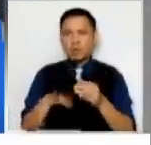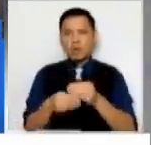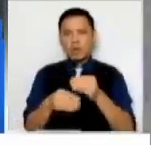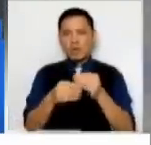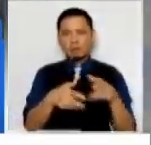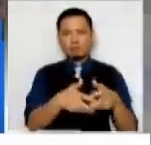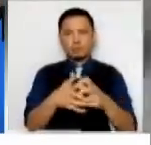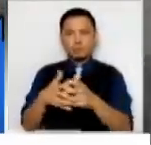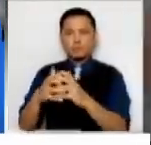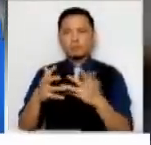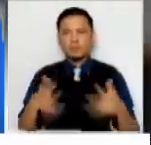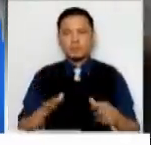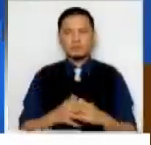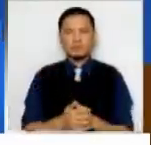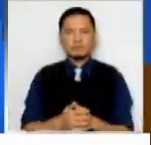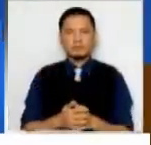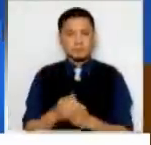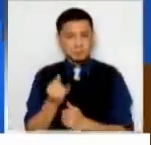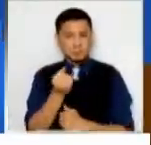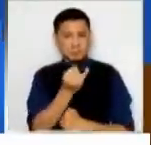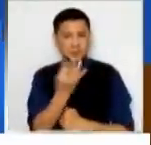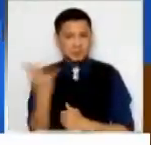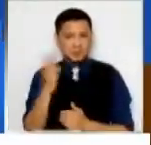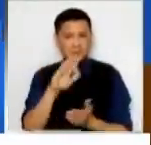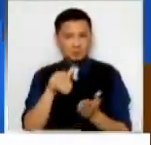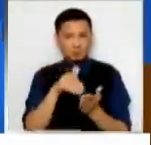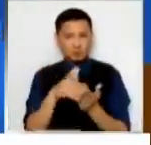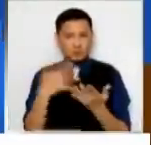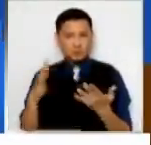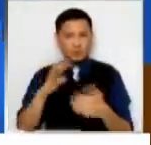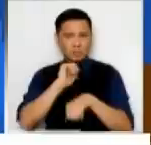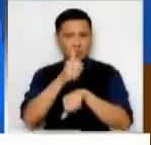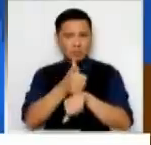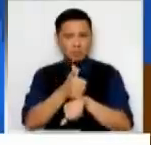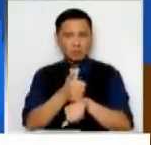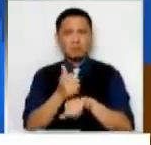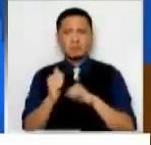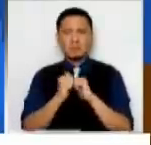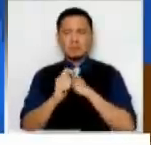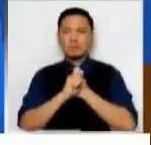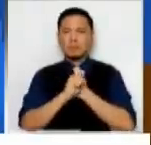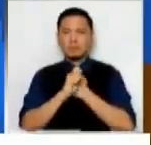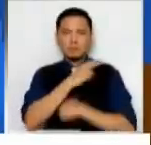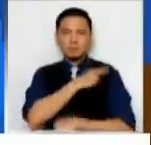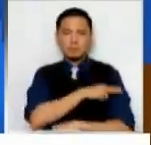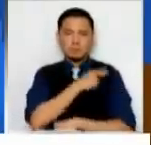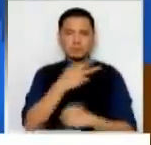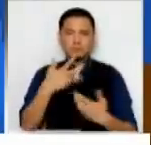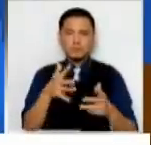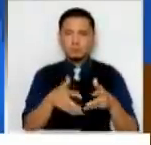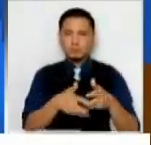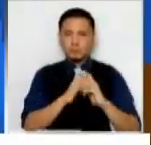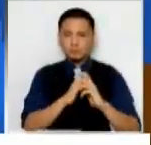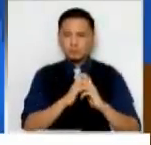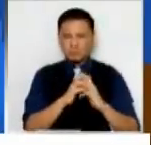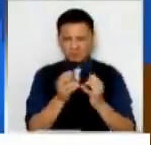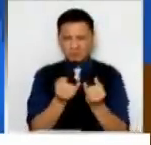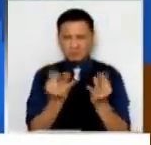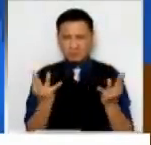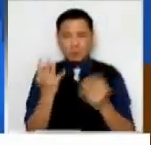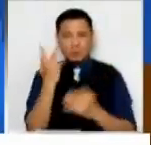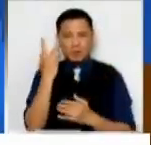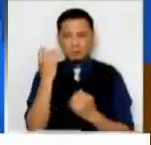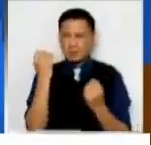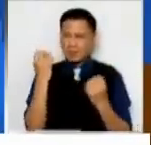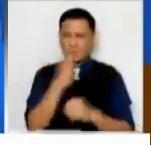ba so far yung mga isolation facilities, yung mga modular hospitals po na nagagawa ngayon? Dahil marami pa rin ho mga ospital, no, no,